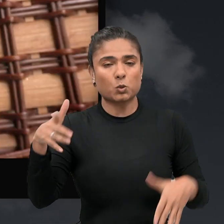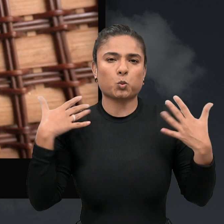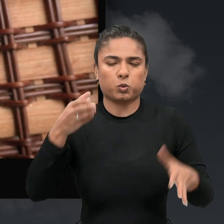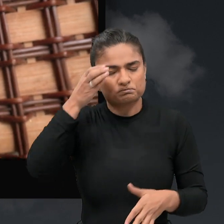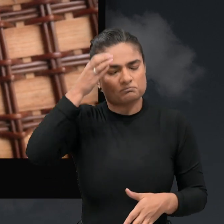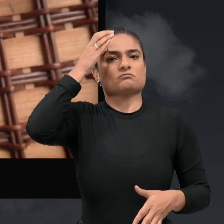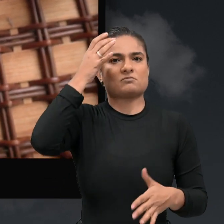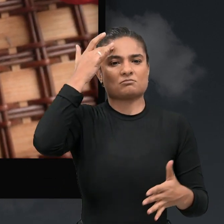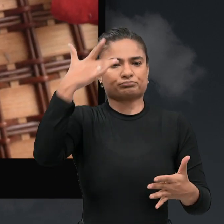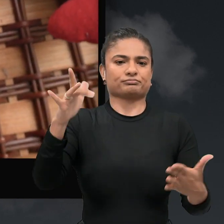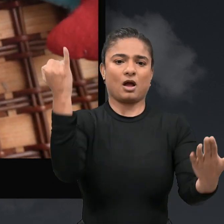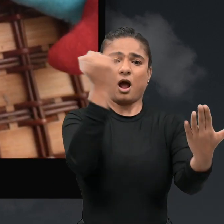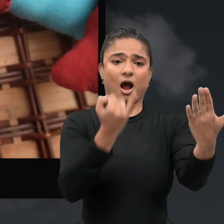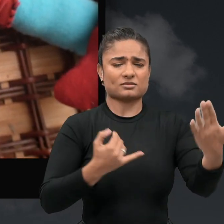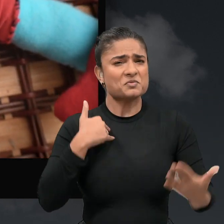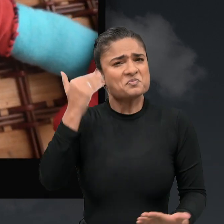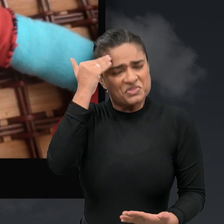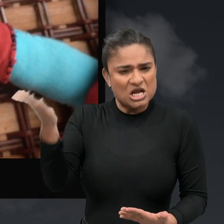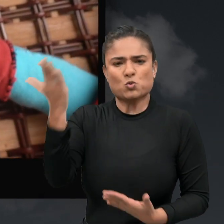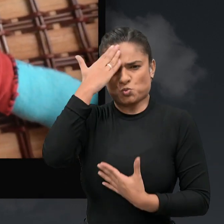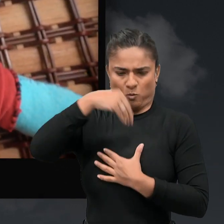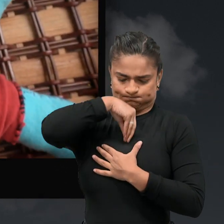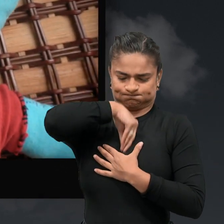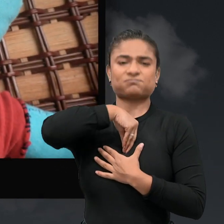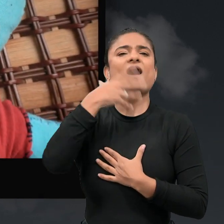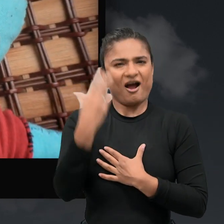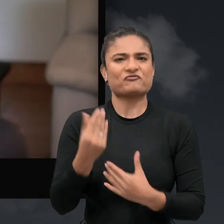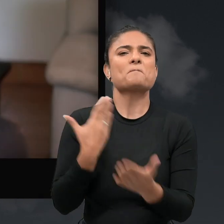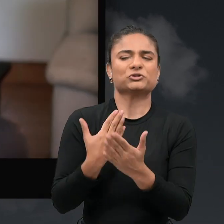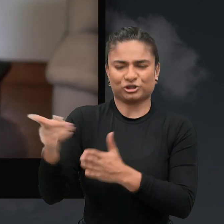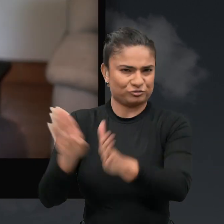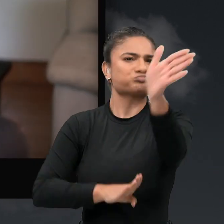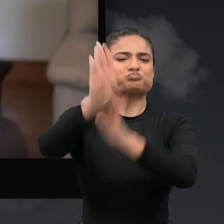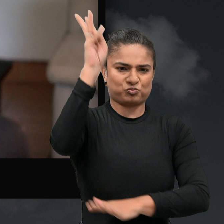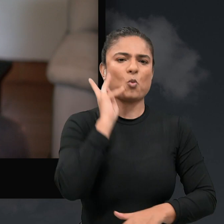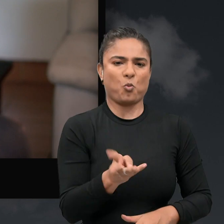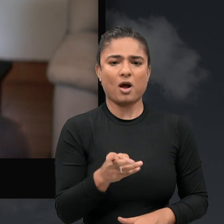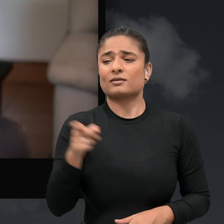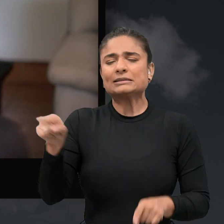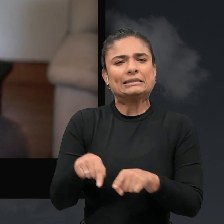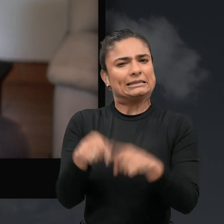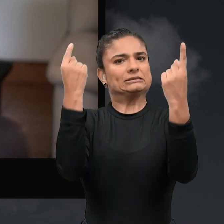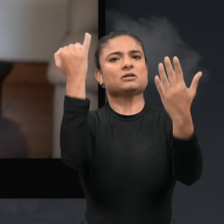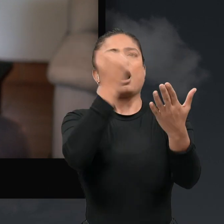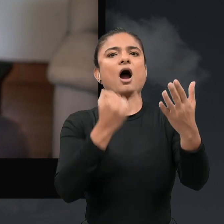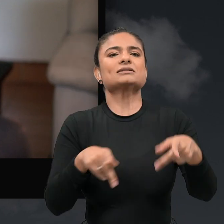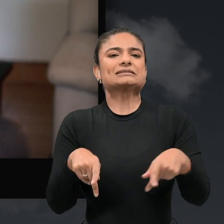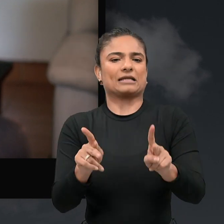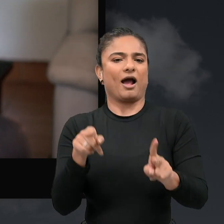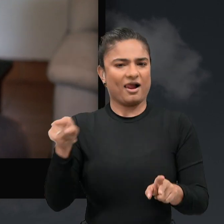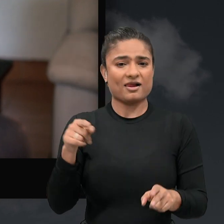Clayden is 'n briljante artist. Ek dink hy het die potensiaal en ek weet hy het potensiaal om regtig baie suksesvol te wees. Hy het 'n baie